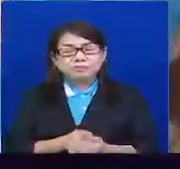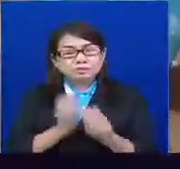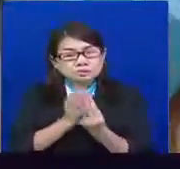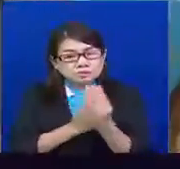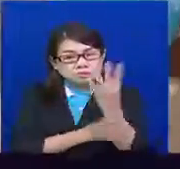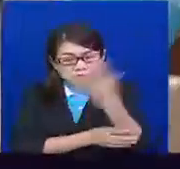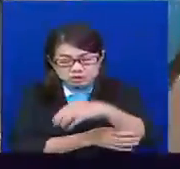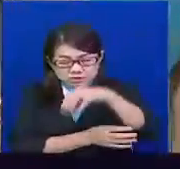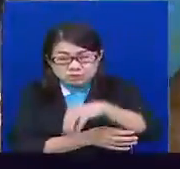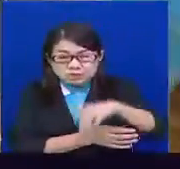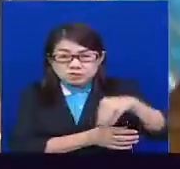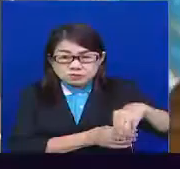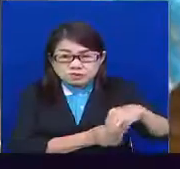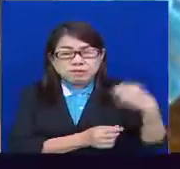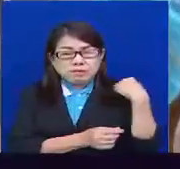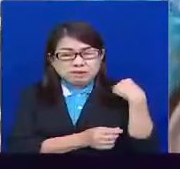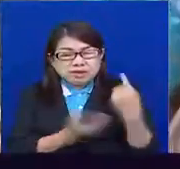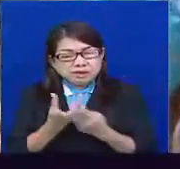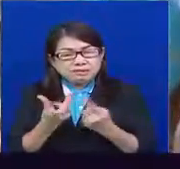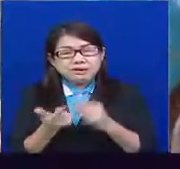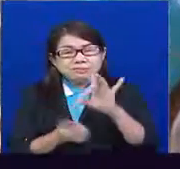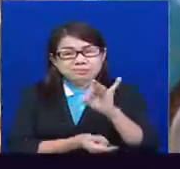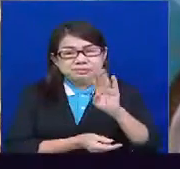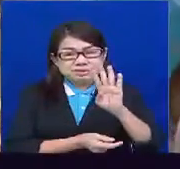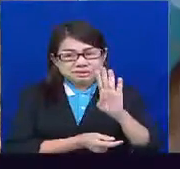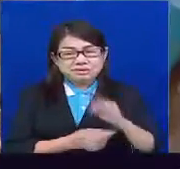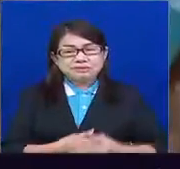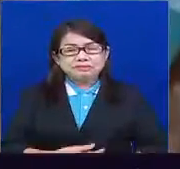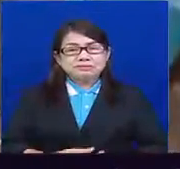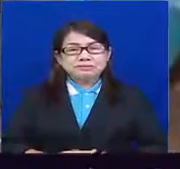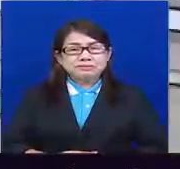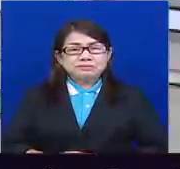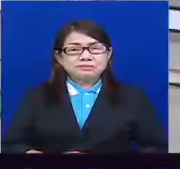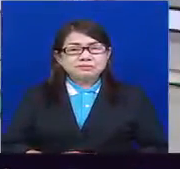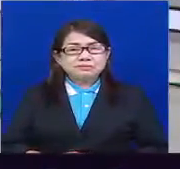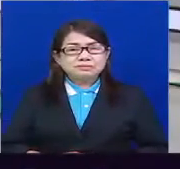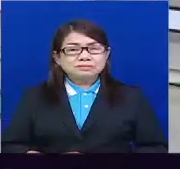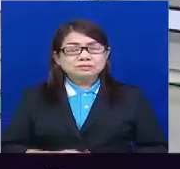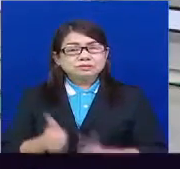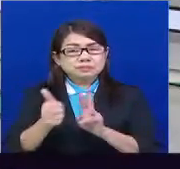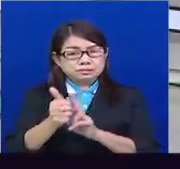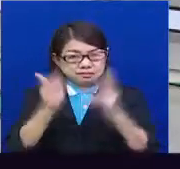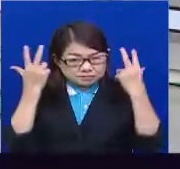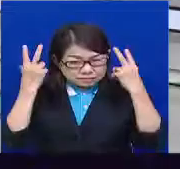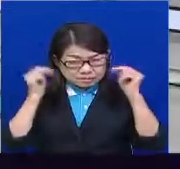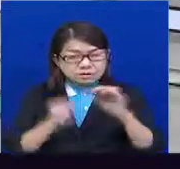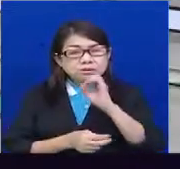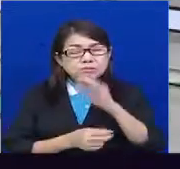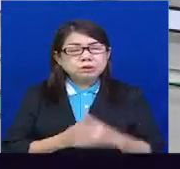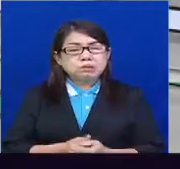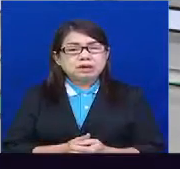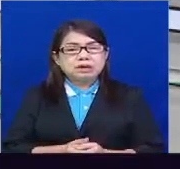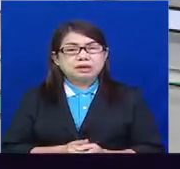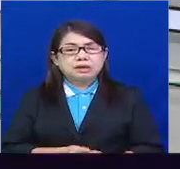ที่บริเวณโดยรอบ 84ต้นค่ะรองนายกรัฐมนตรีก็ยืนยันหลักการ